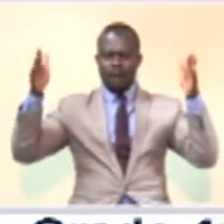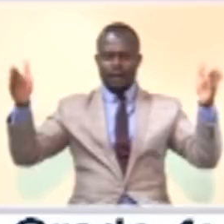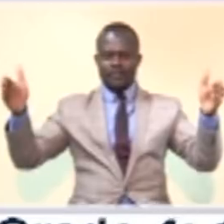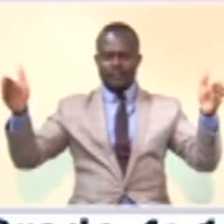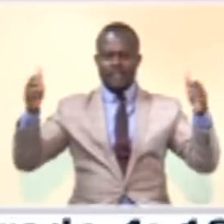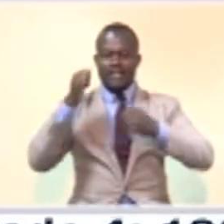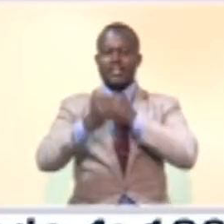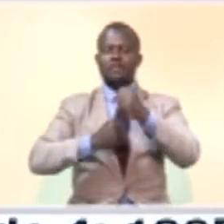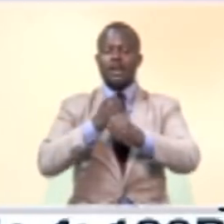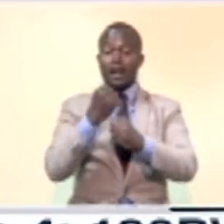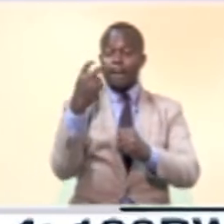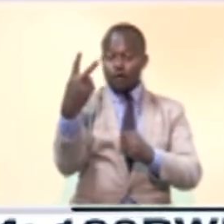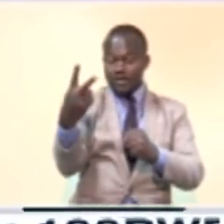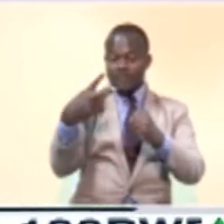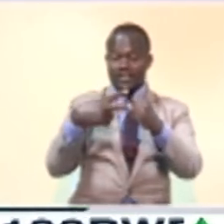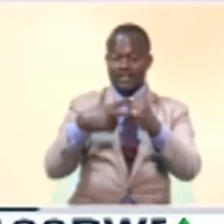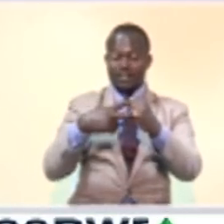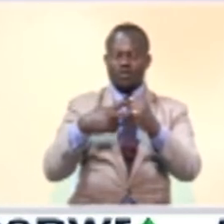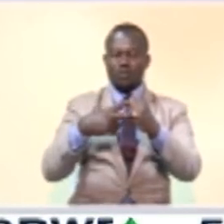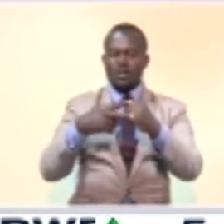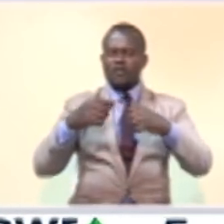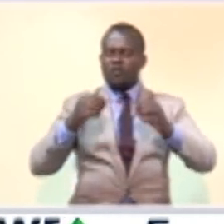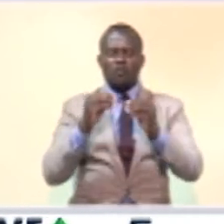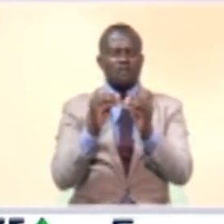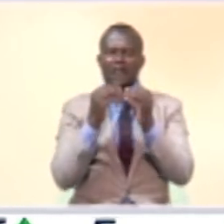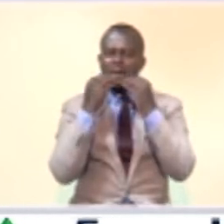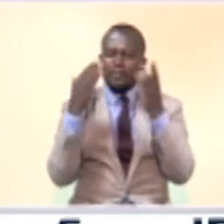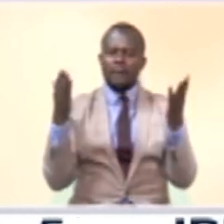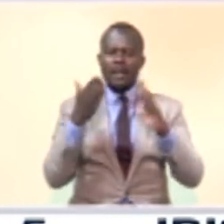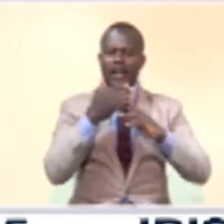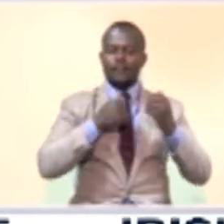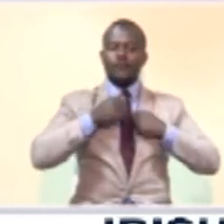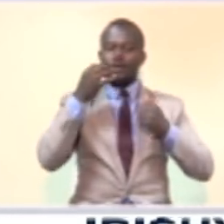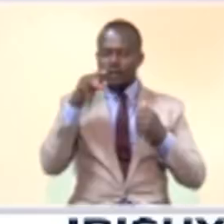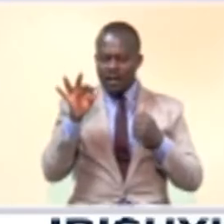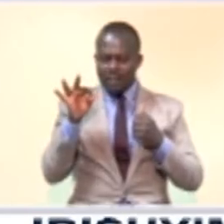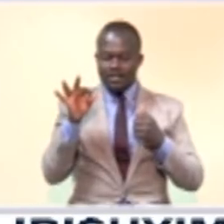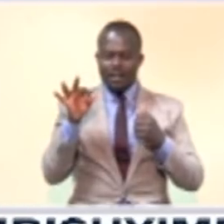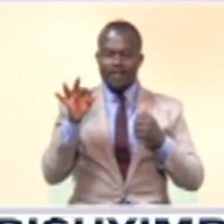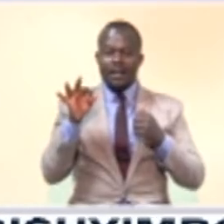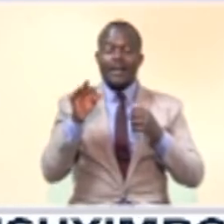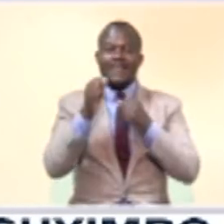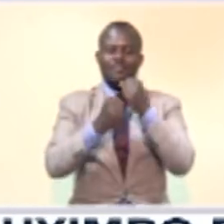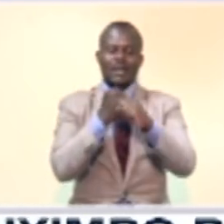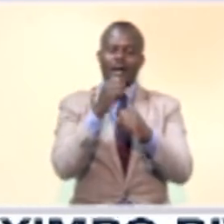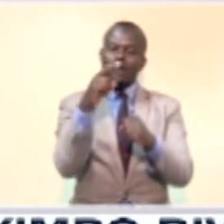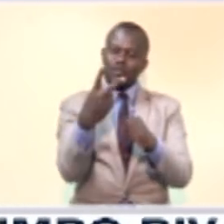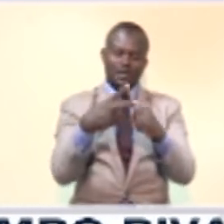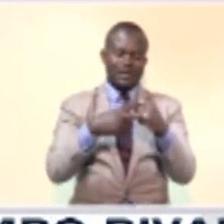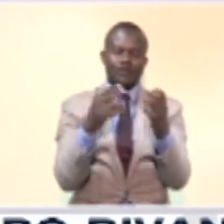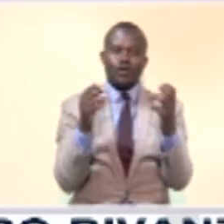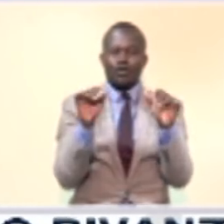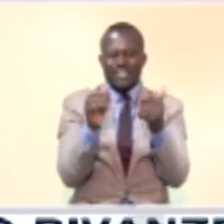imyaka 27 y'ubwumvikane buke, imyaka 27 yo kugerageza kwiyunga